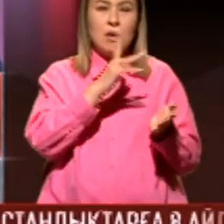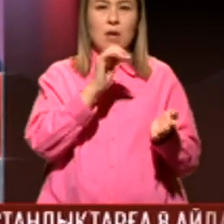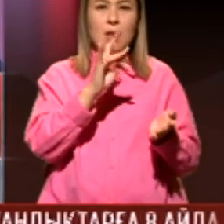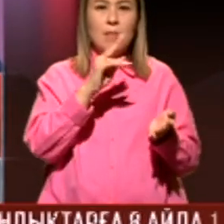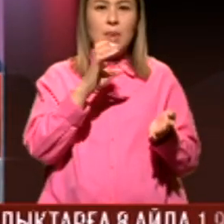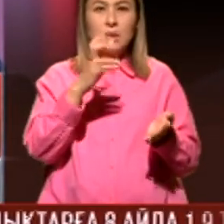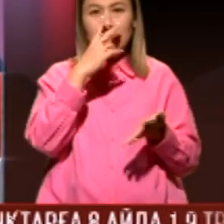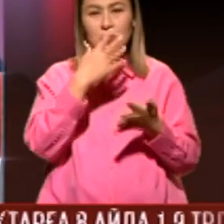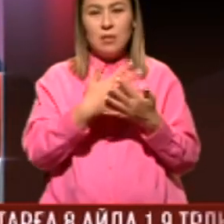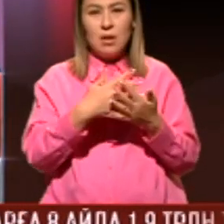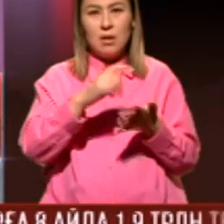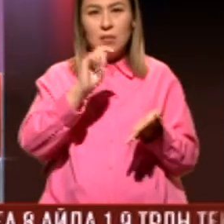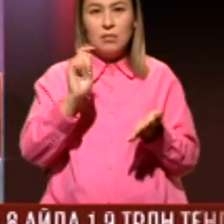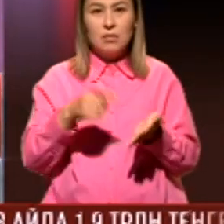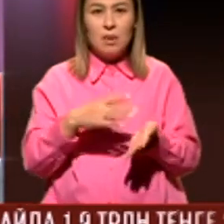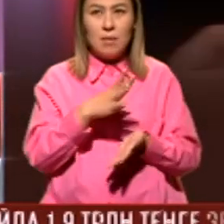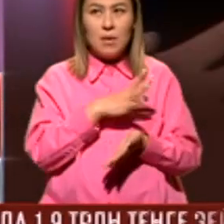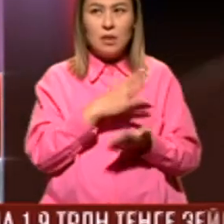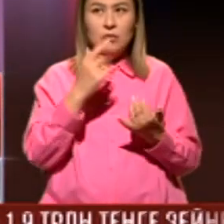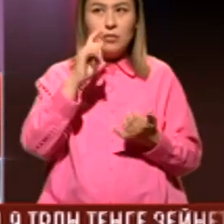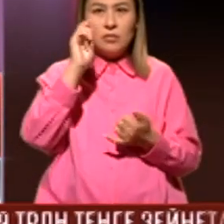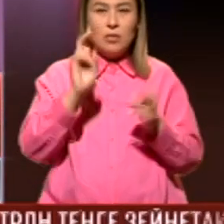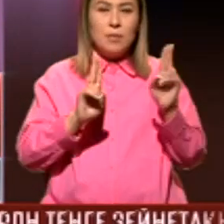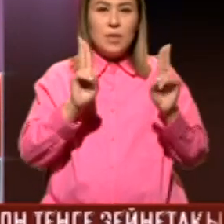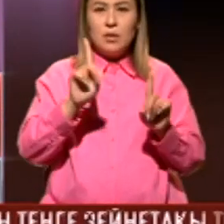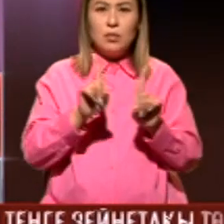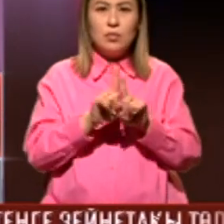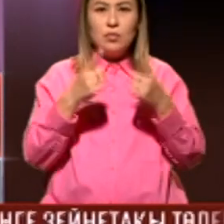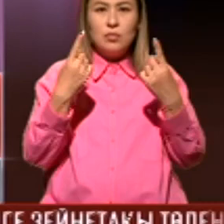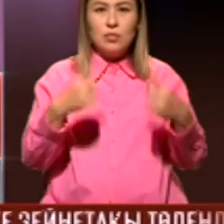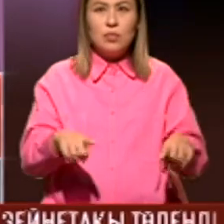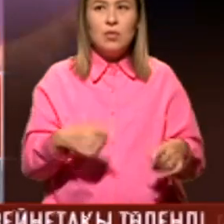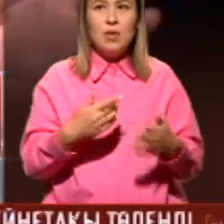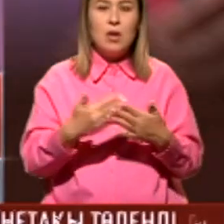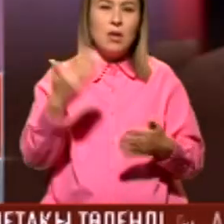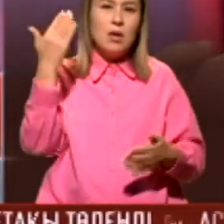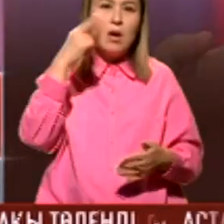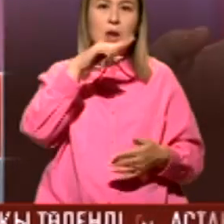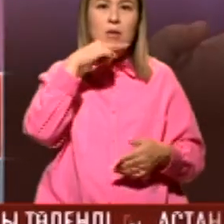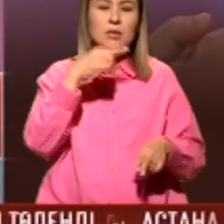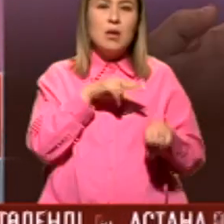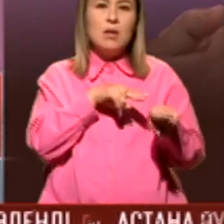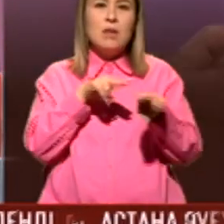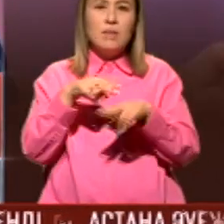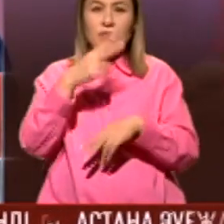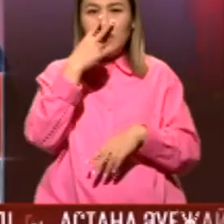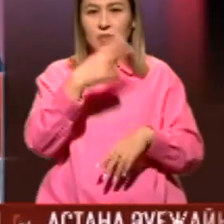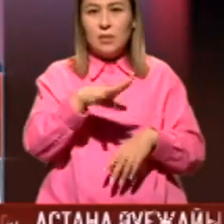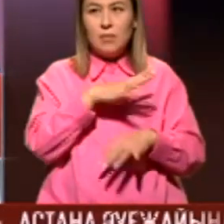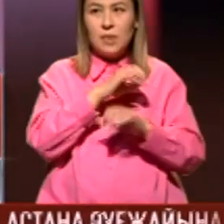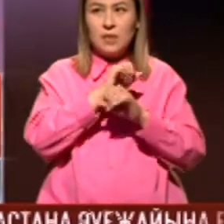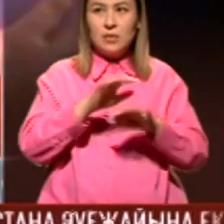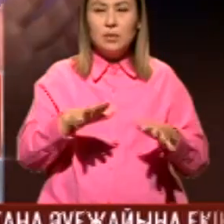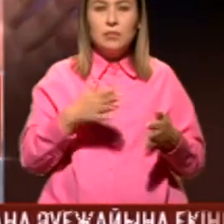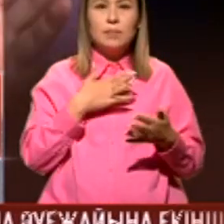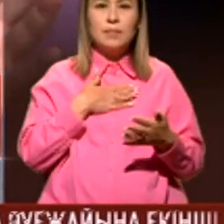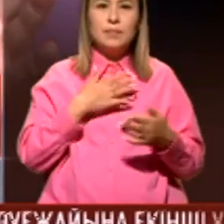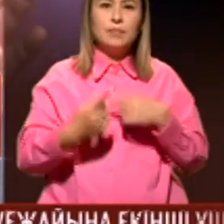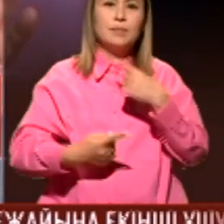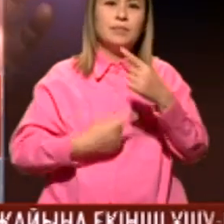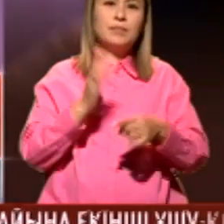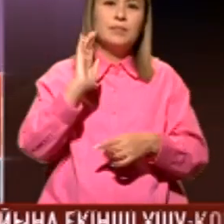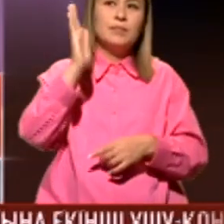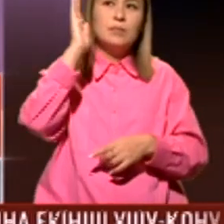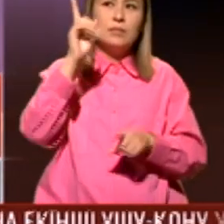дәлелдеді. Қазір соғыстың да методы өзгерді. Бұрынғы Ресейдің тарифтері қалай шашылғанын көрдік. Демек, біз ендігі